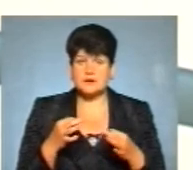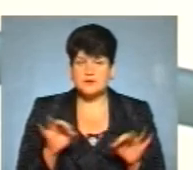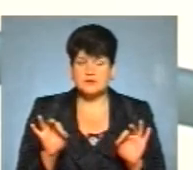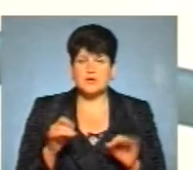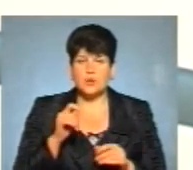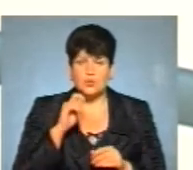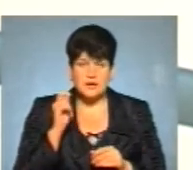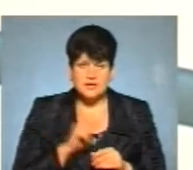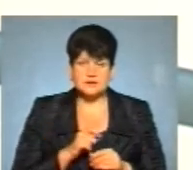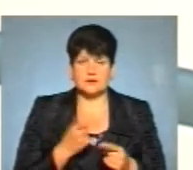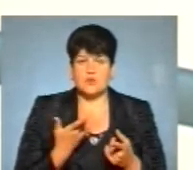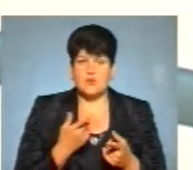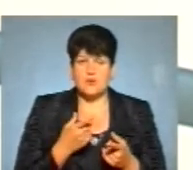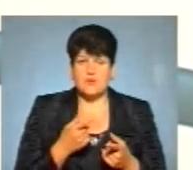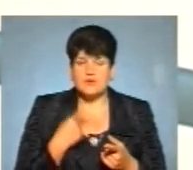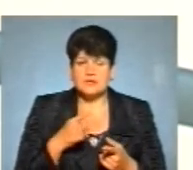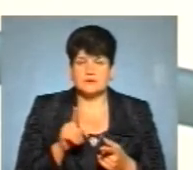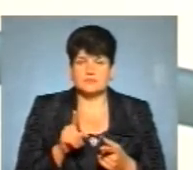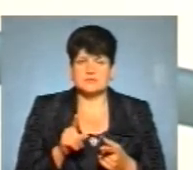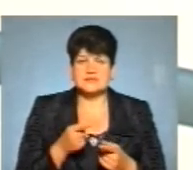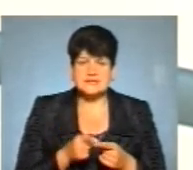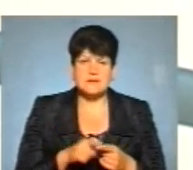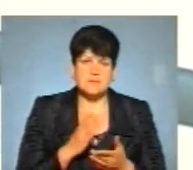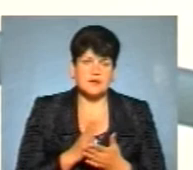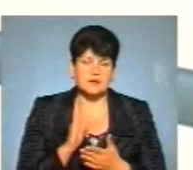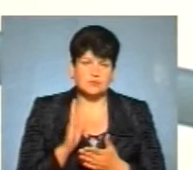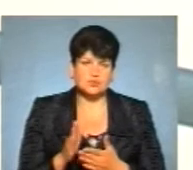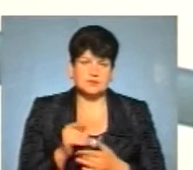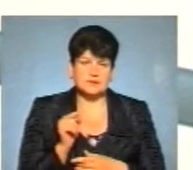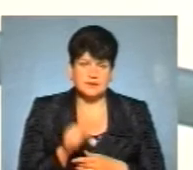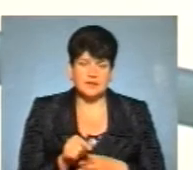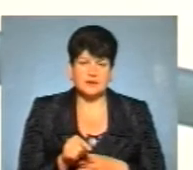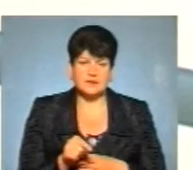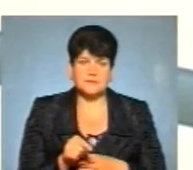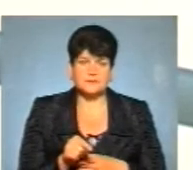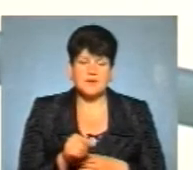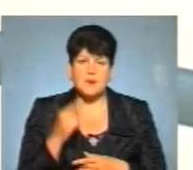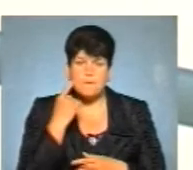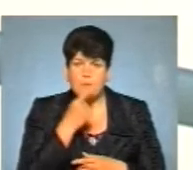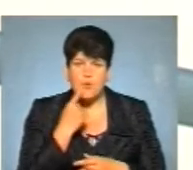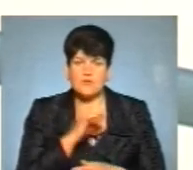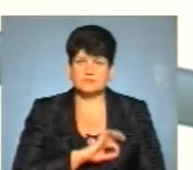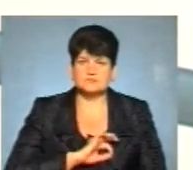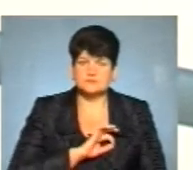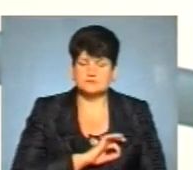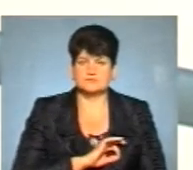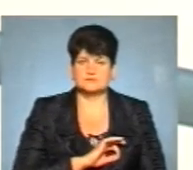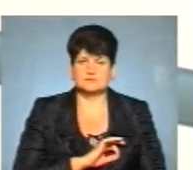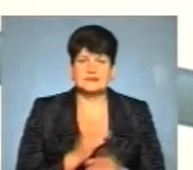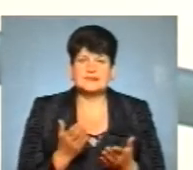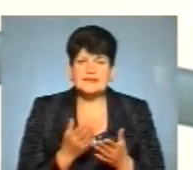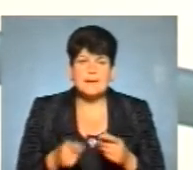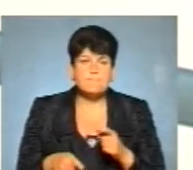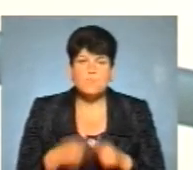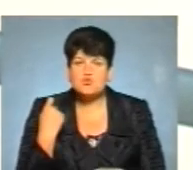питання і спекулювати ним, це, мабуть, має бути той стовп, мова, юриспруденція, де